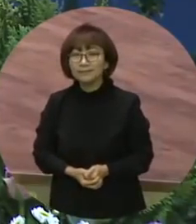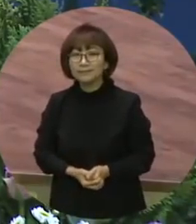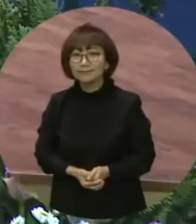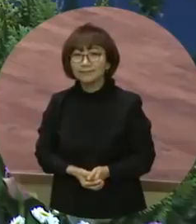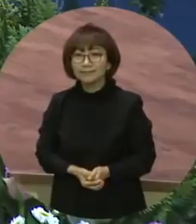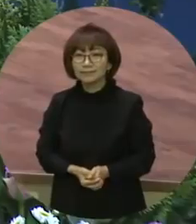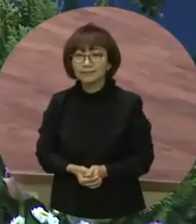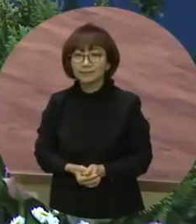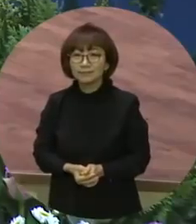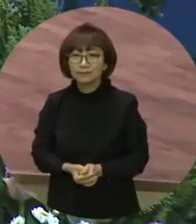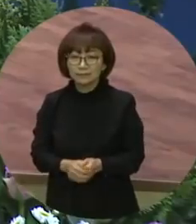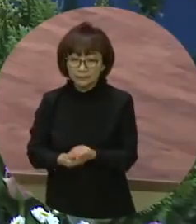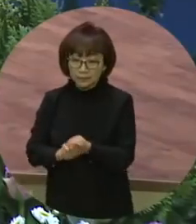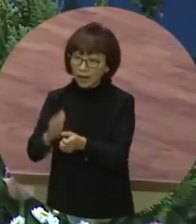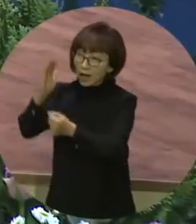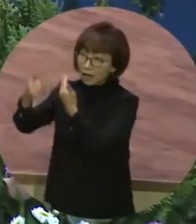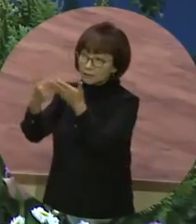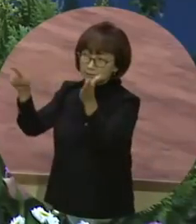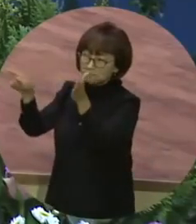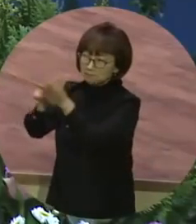이거는요 불신앙의 산물이에요.